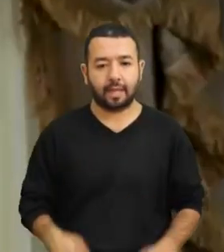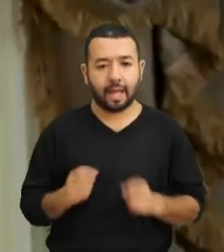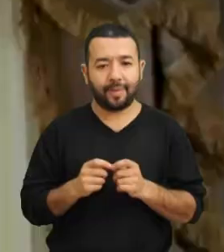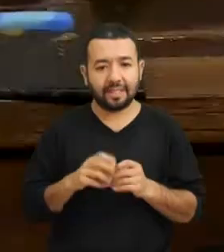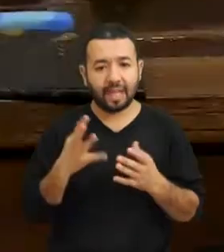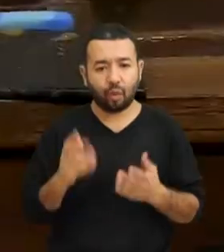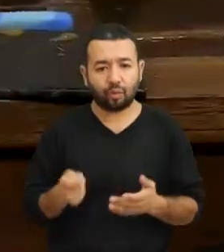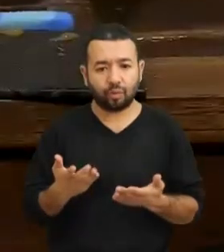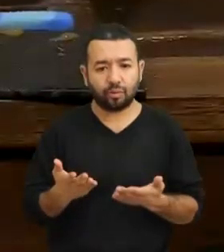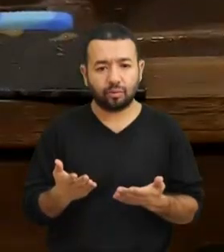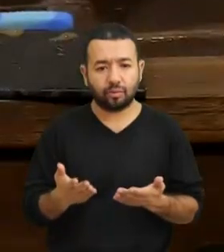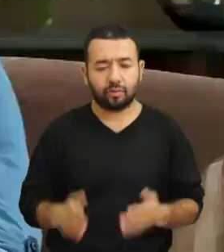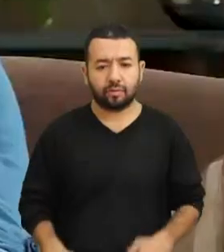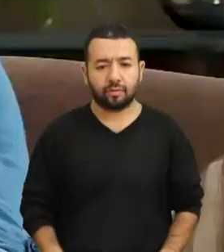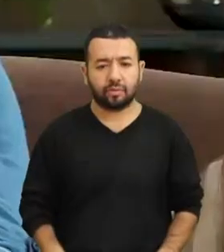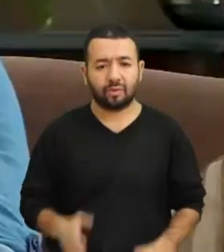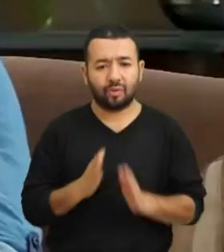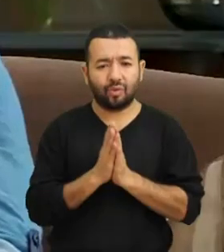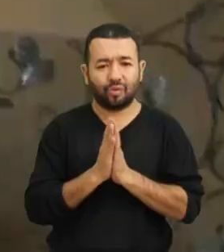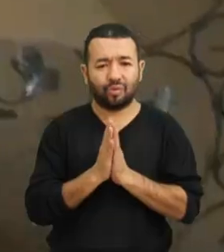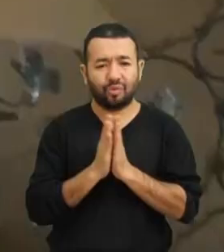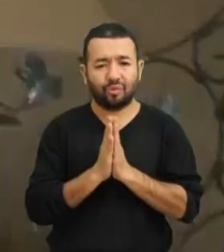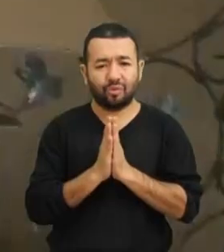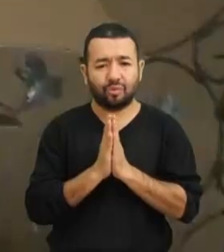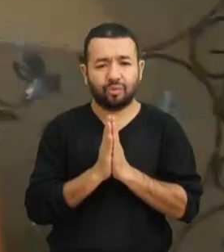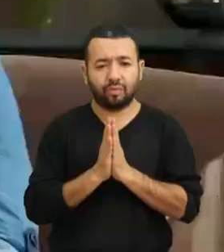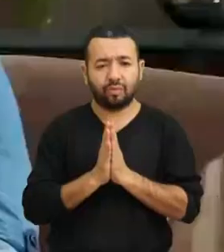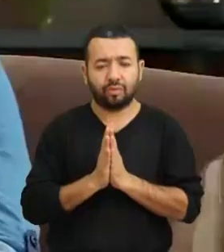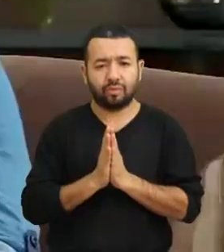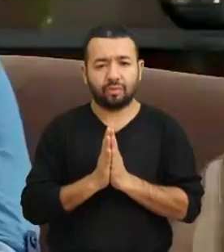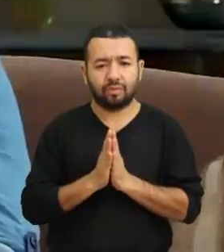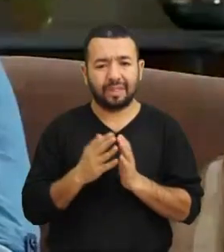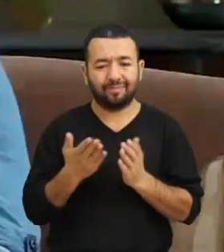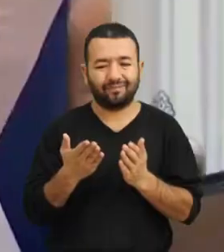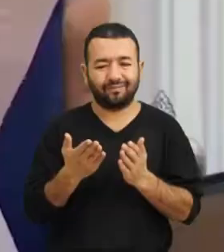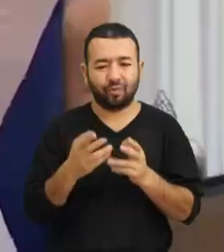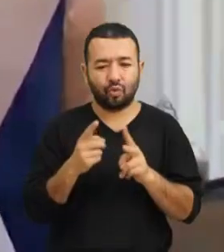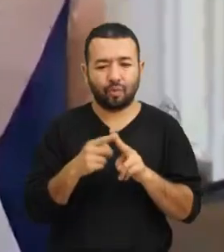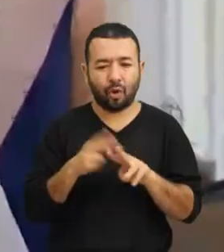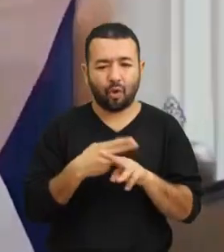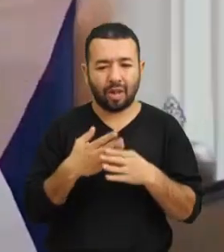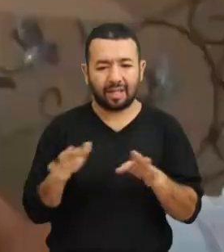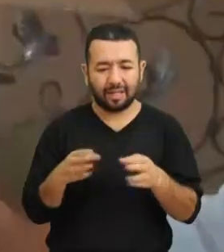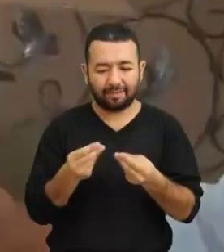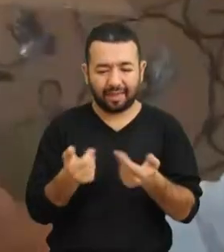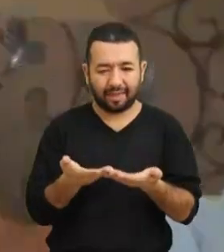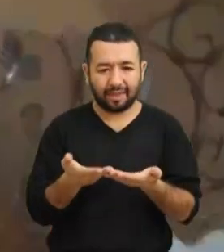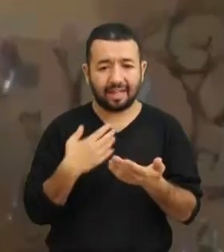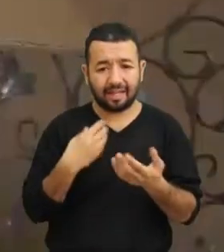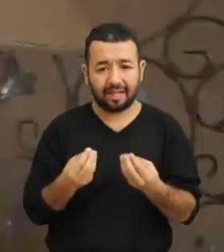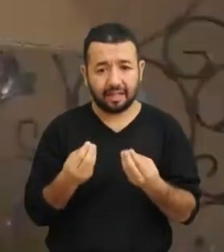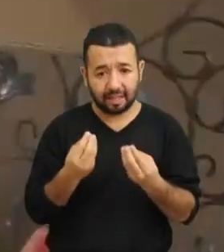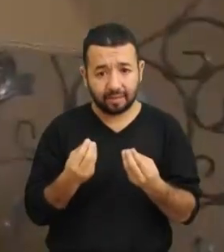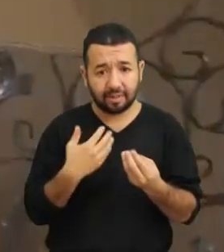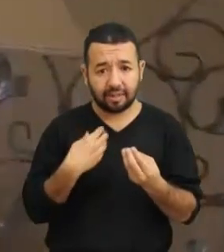Biricik ne yaptın? Çok özür dilerim, gerçekten çok özür dilerim. Gitti numune. Kızım iyi misin? İyiyim, iyiyim